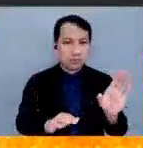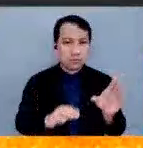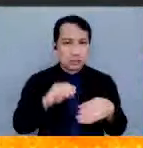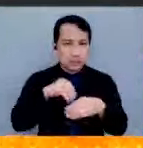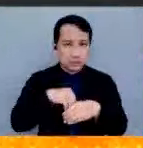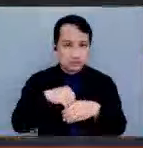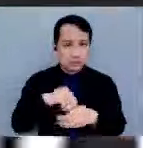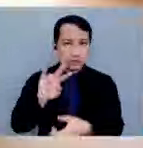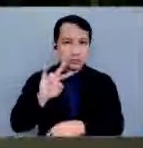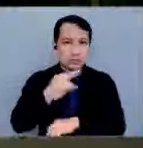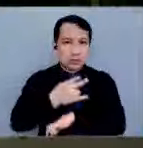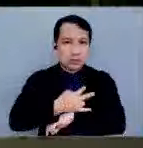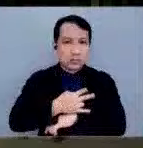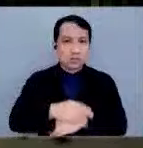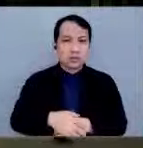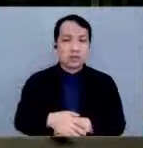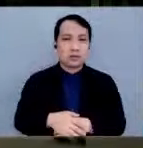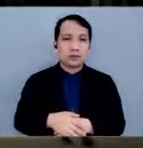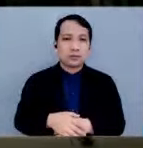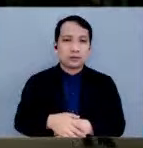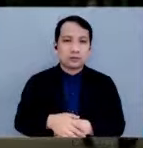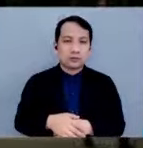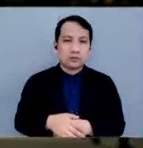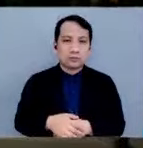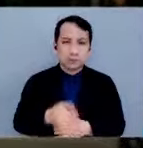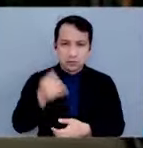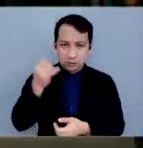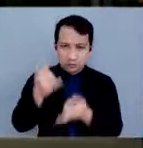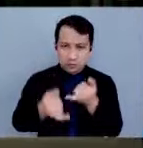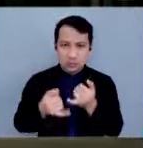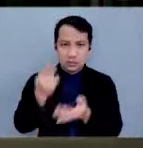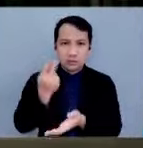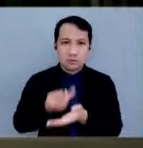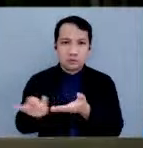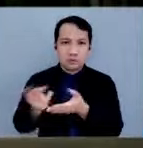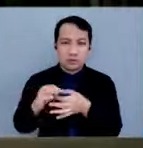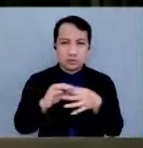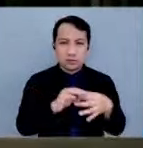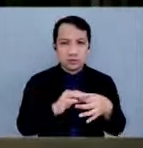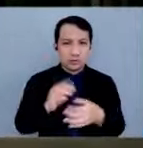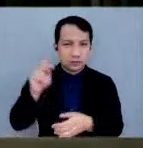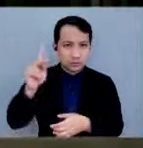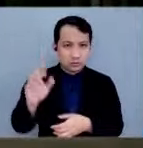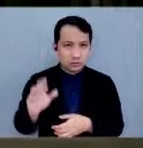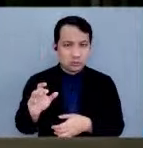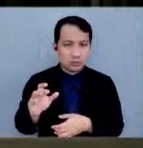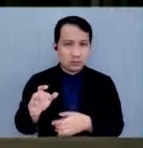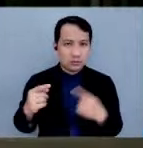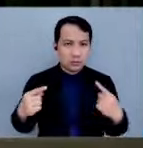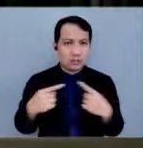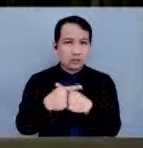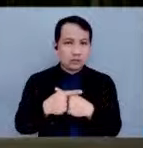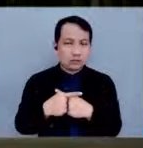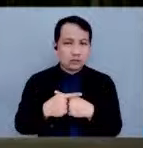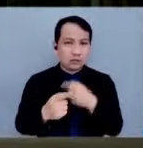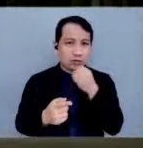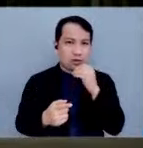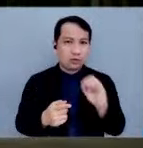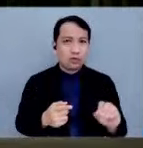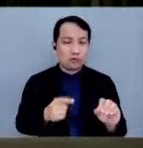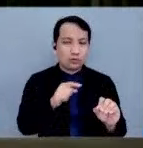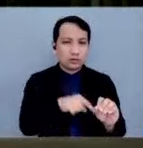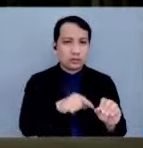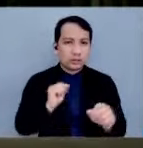7 araw. Sa huli, nabigo ang mga kalyado ni Pastor Kiboloy na kontrahin ang contempt order ng